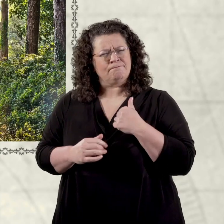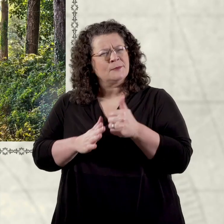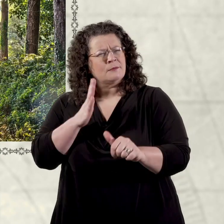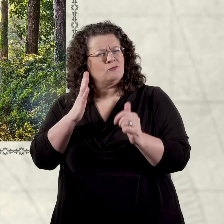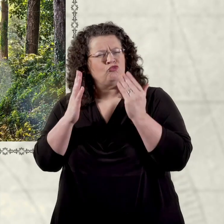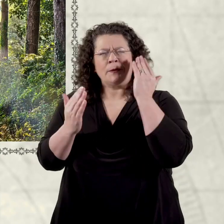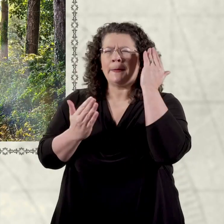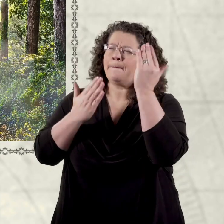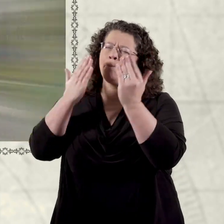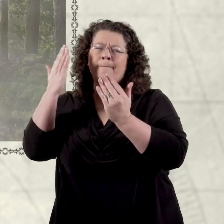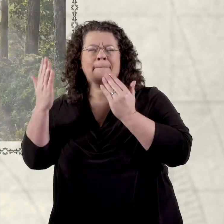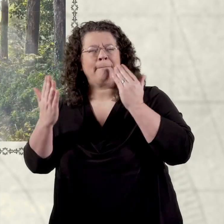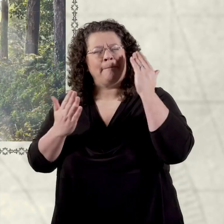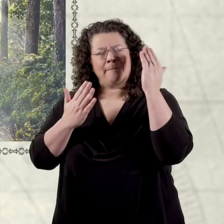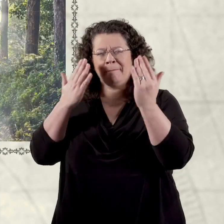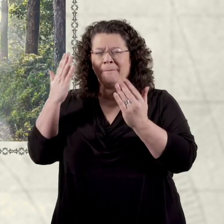A dyma fi'n dechrau breuddwydio.